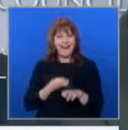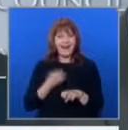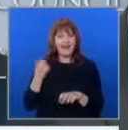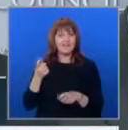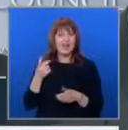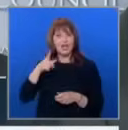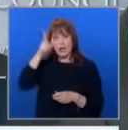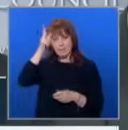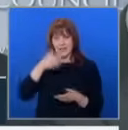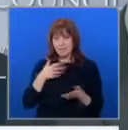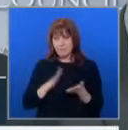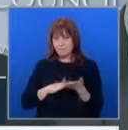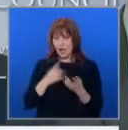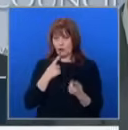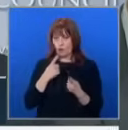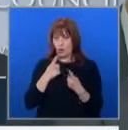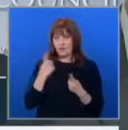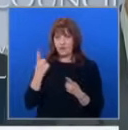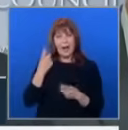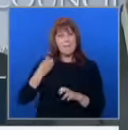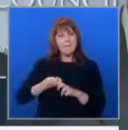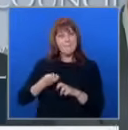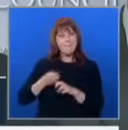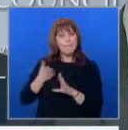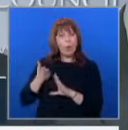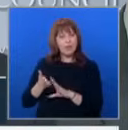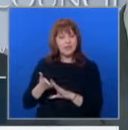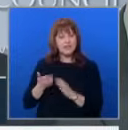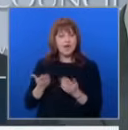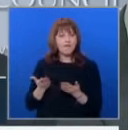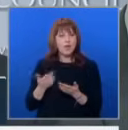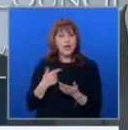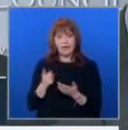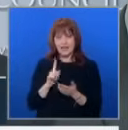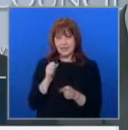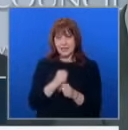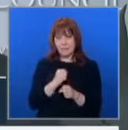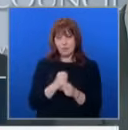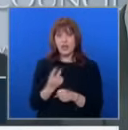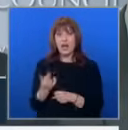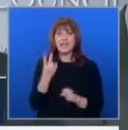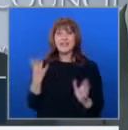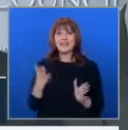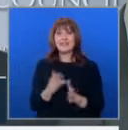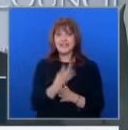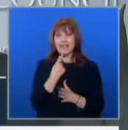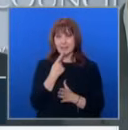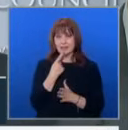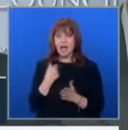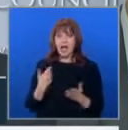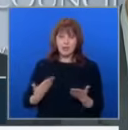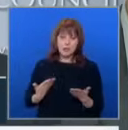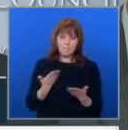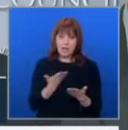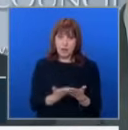че имам договор с една болница, в която всъщност не работя от 2019 година, аз ще приложа